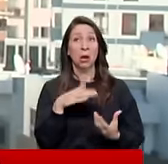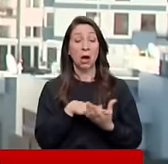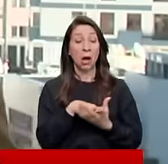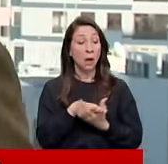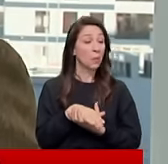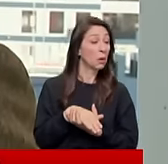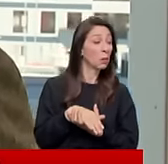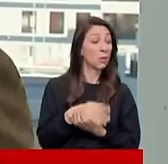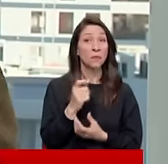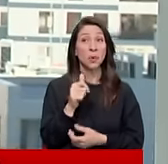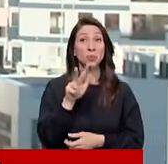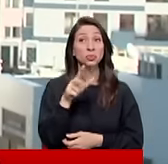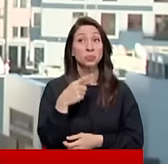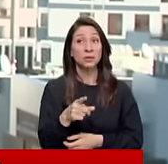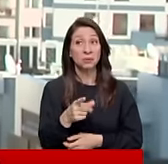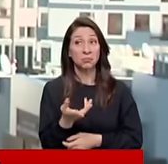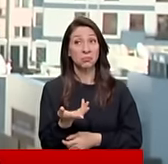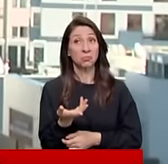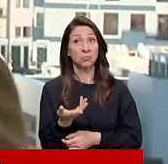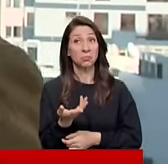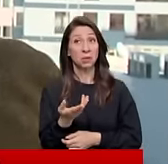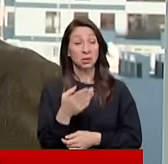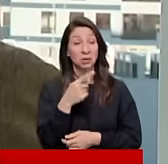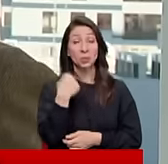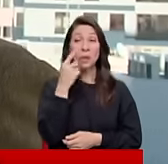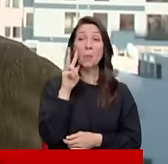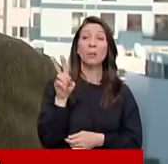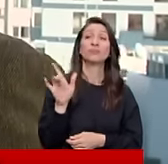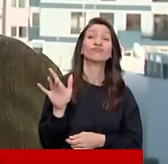ayağındaki ayakkabının fiyatı 30 bin lira, tamam mı? Senin yüzüne